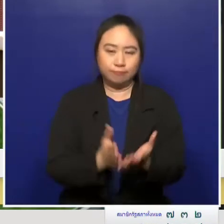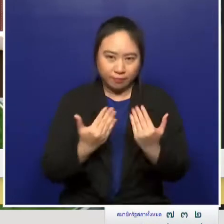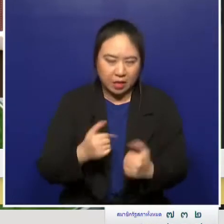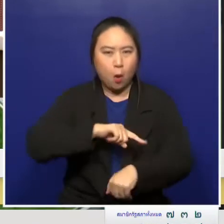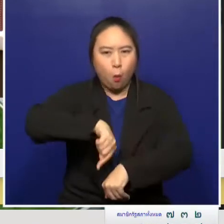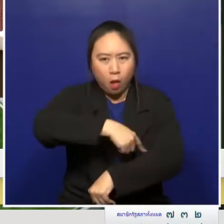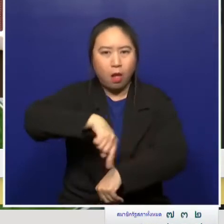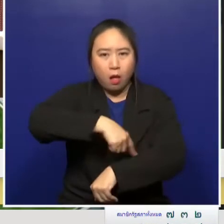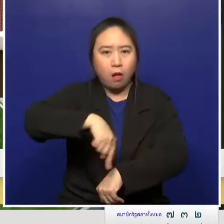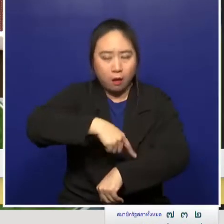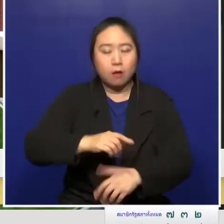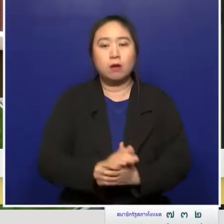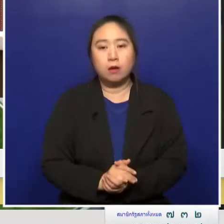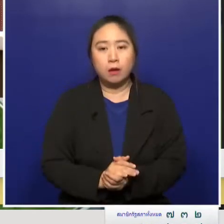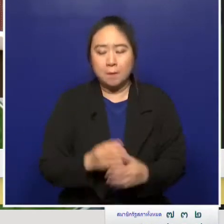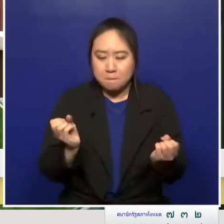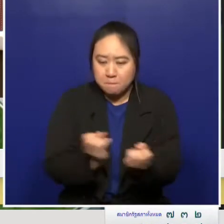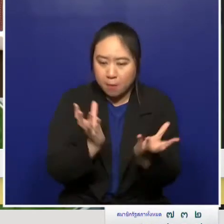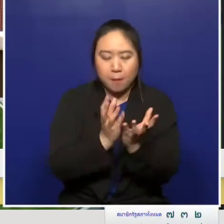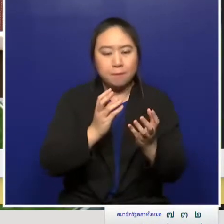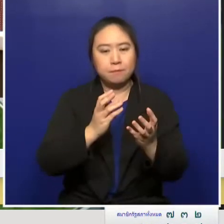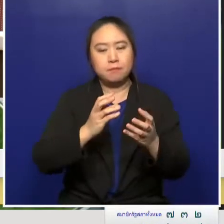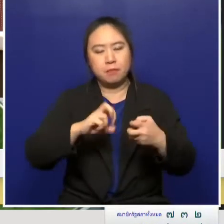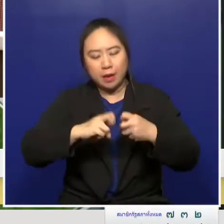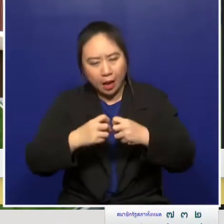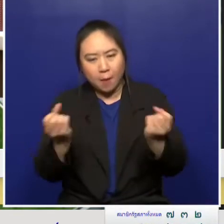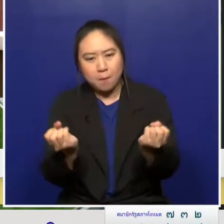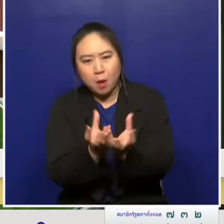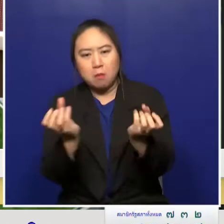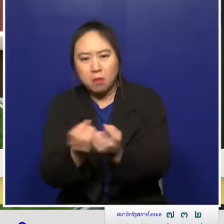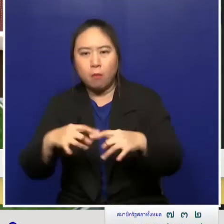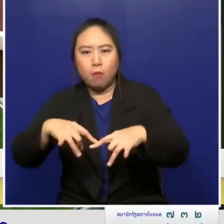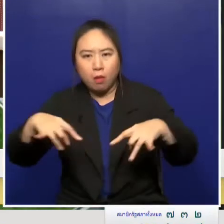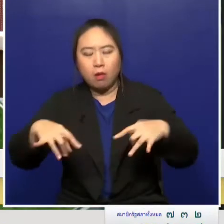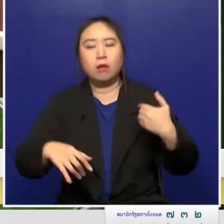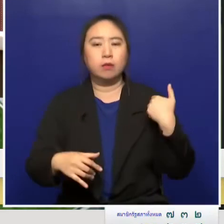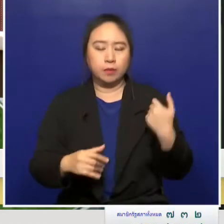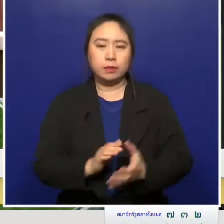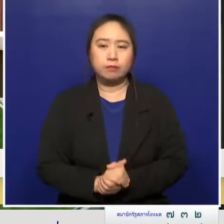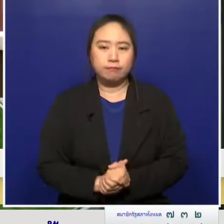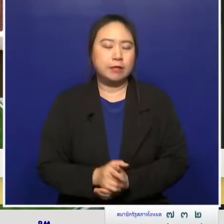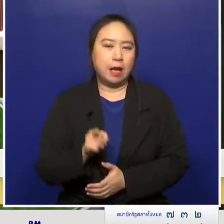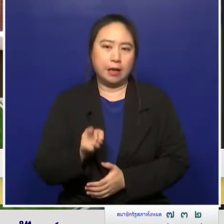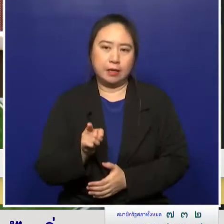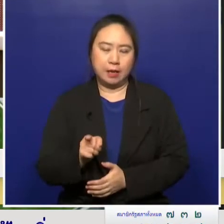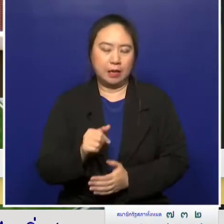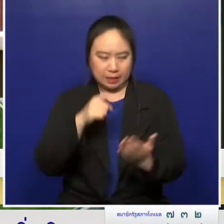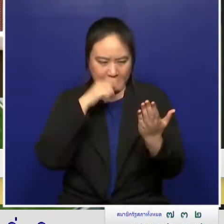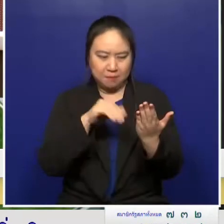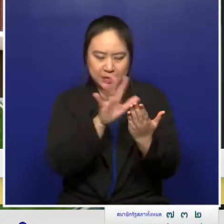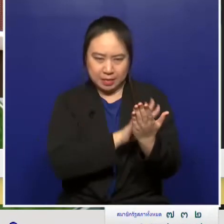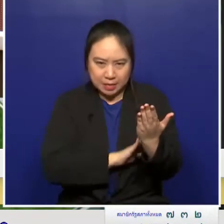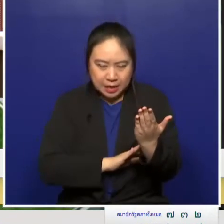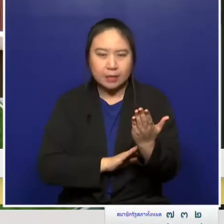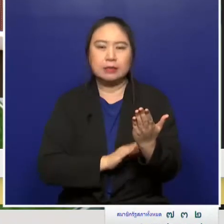ดเยื้อความแตกแยกในบ้านเมืองก็มีมากขึ้นซึ่งไม่เป็นผลดีต่อประเทศชาติและ